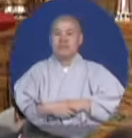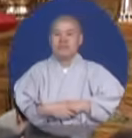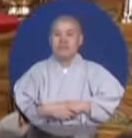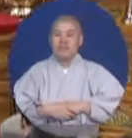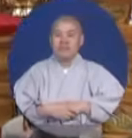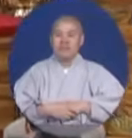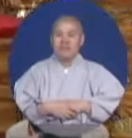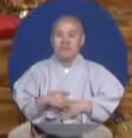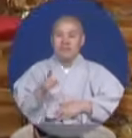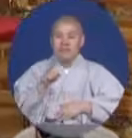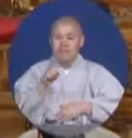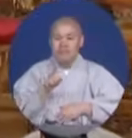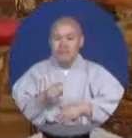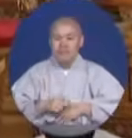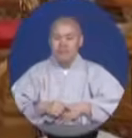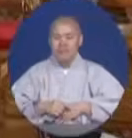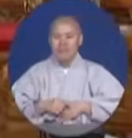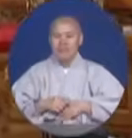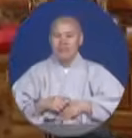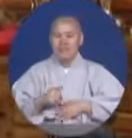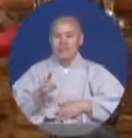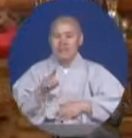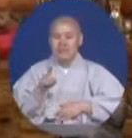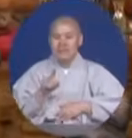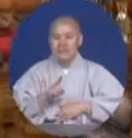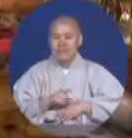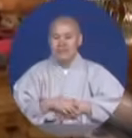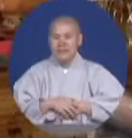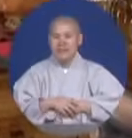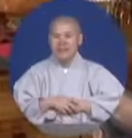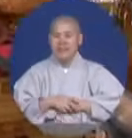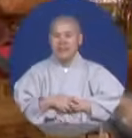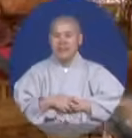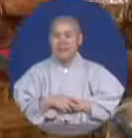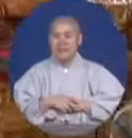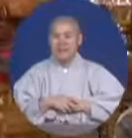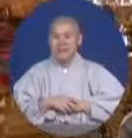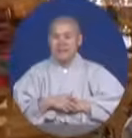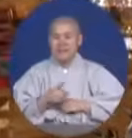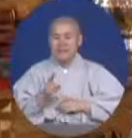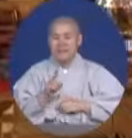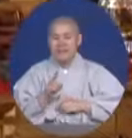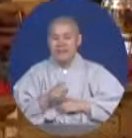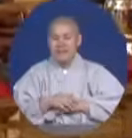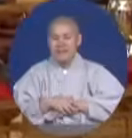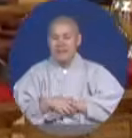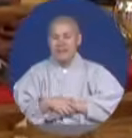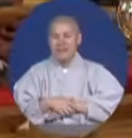예? 뭐라고요? 뭐라고? 여야한 건 또 뭐예요?